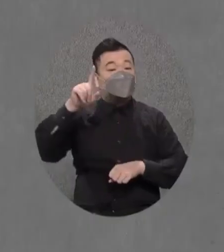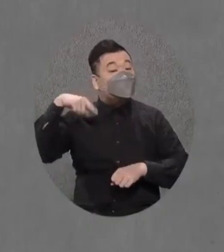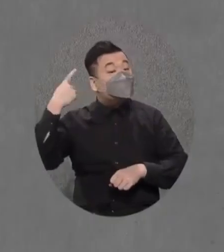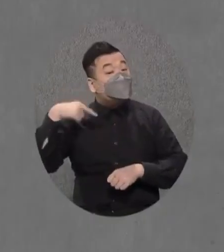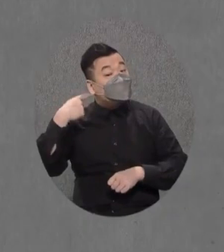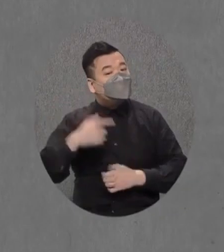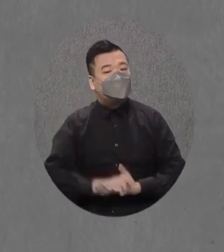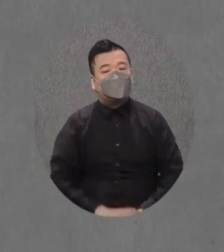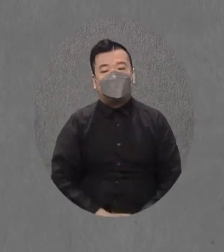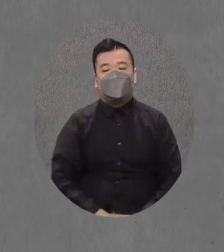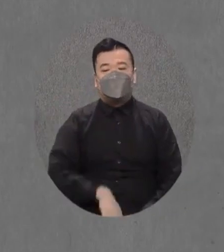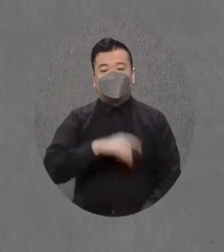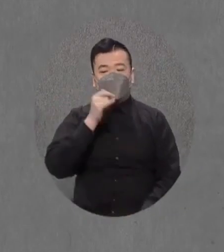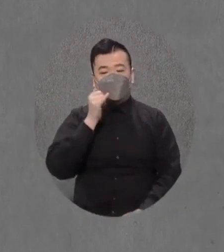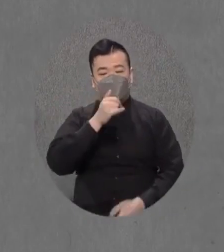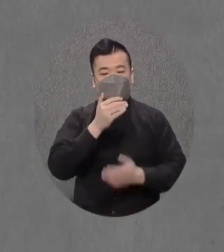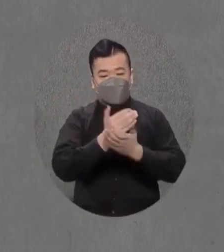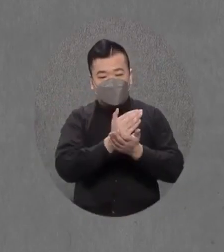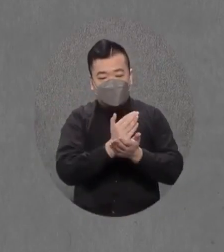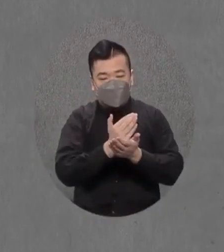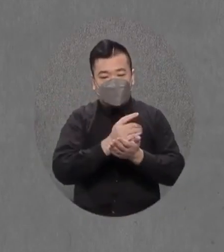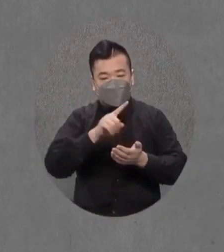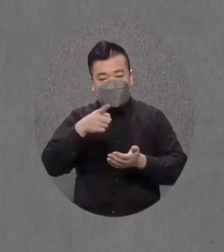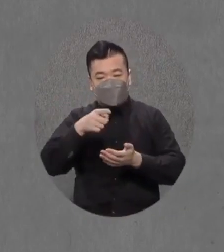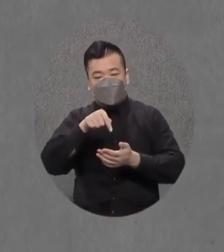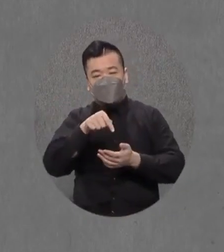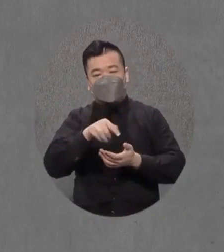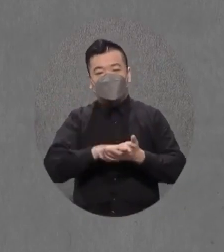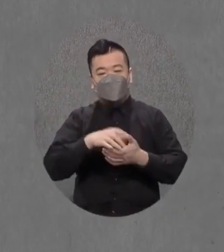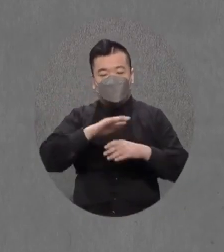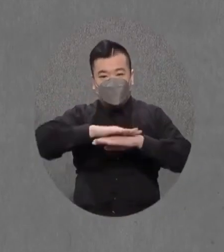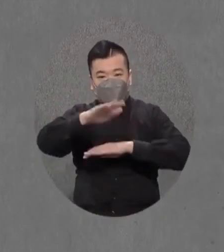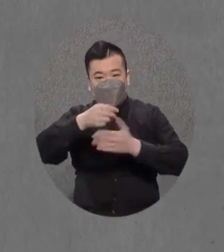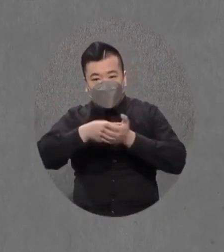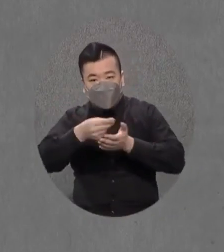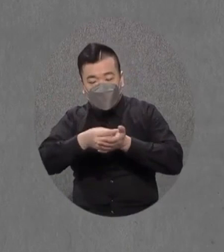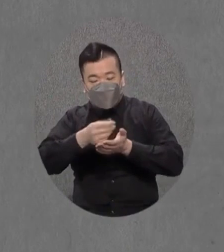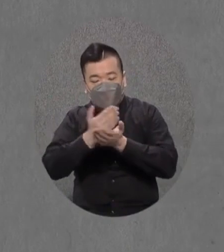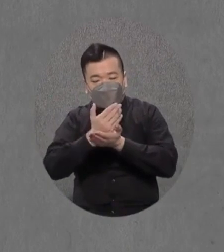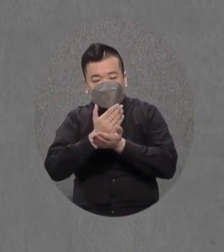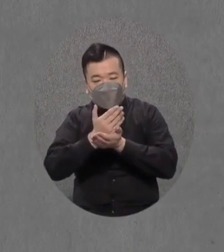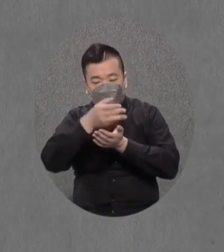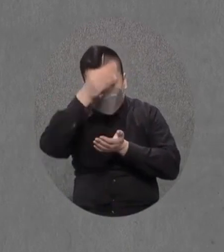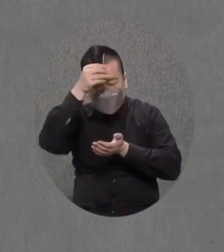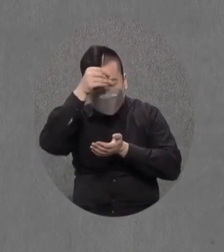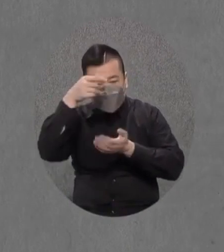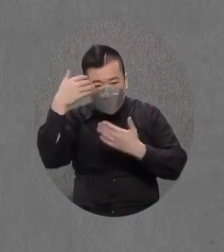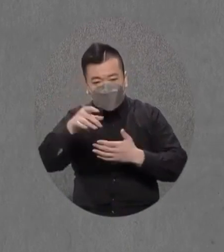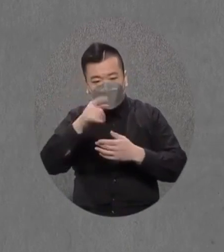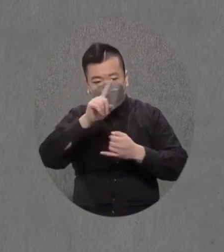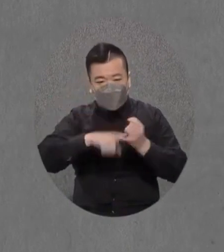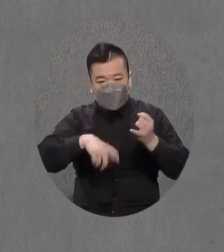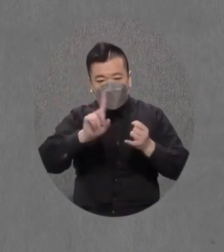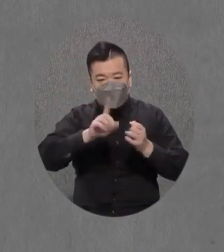就去尝试去接触另外一些嘅版画媒介。去到最后，我是专